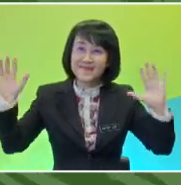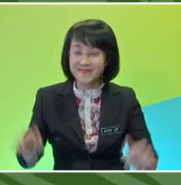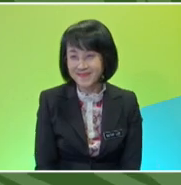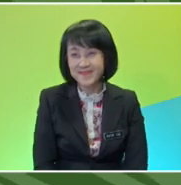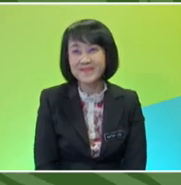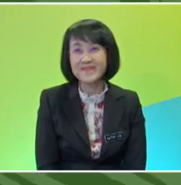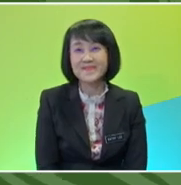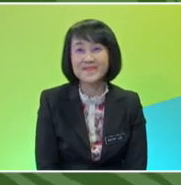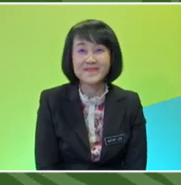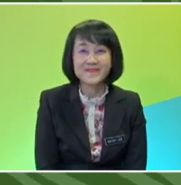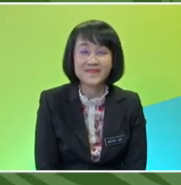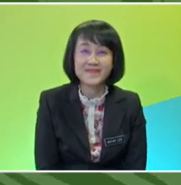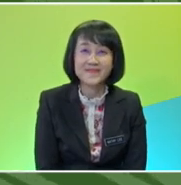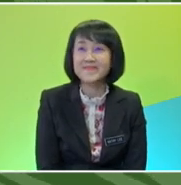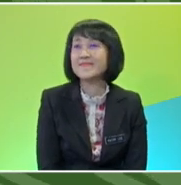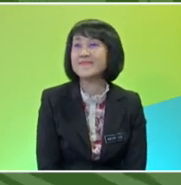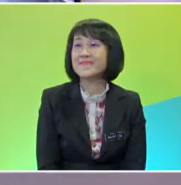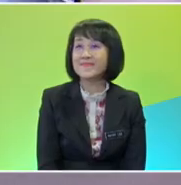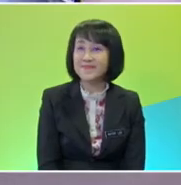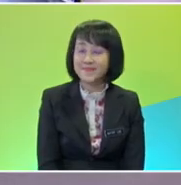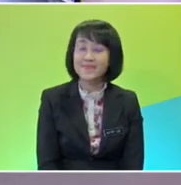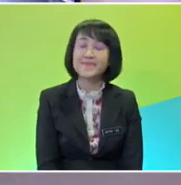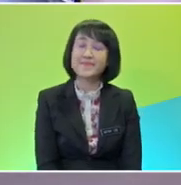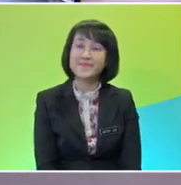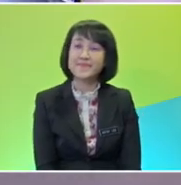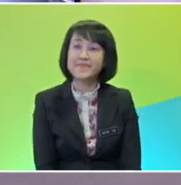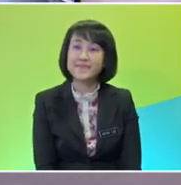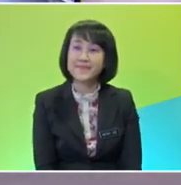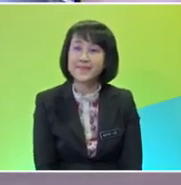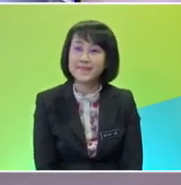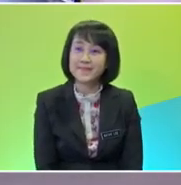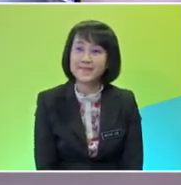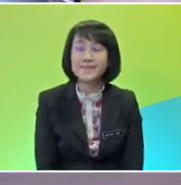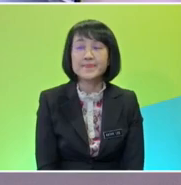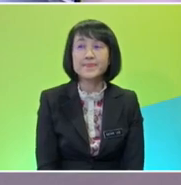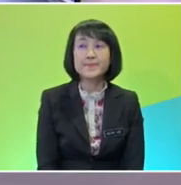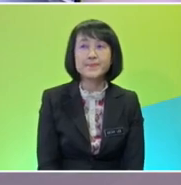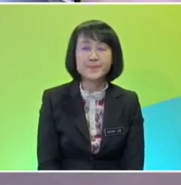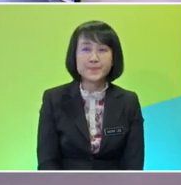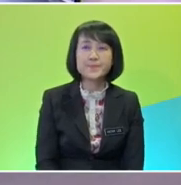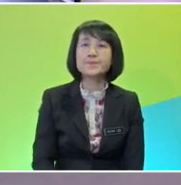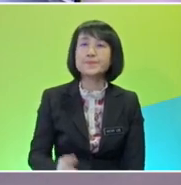mungkin ada di kalangan yang bagusnya menuntun nah Didik TV ini ada yang terlepas